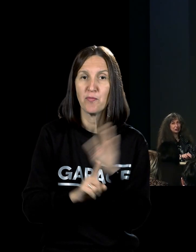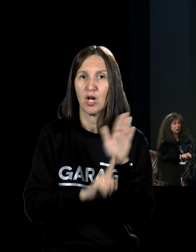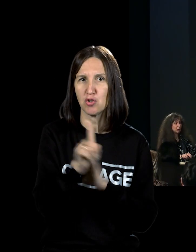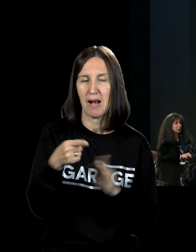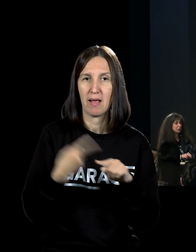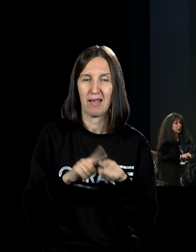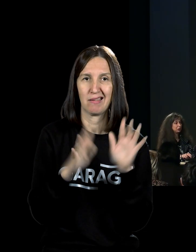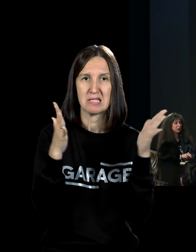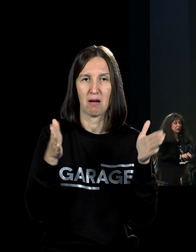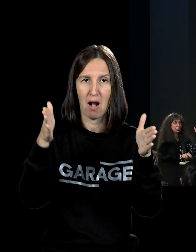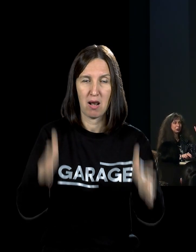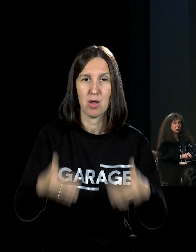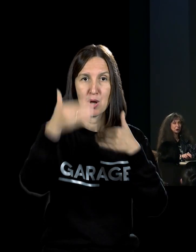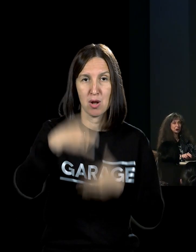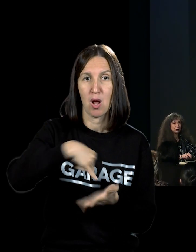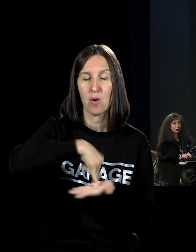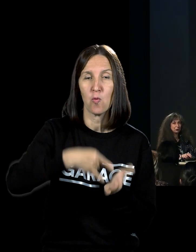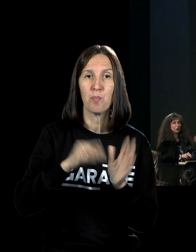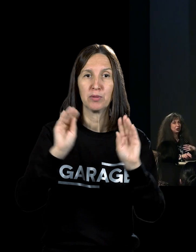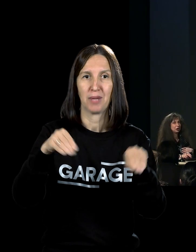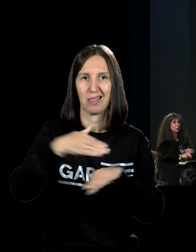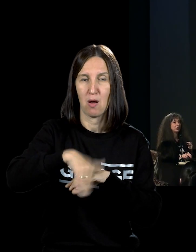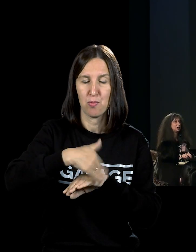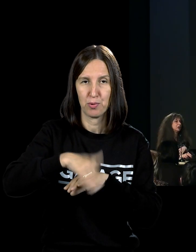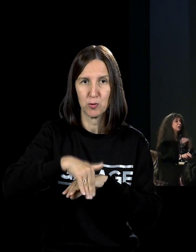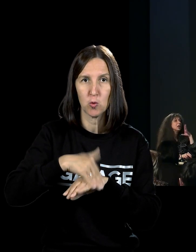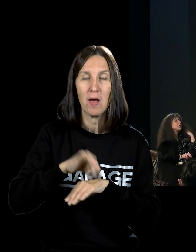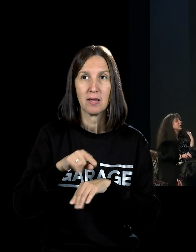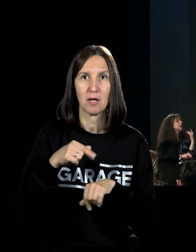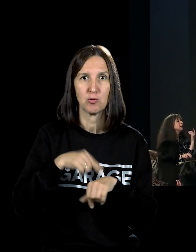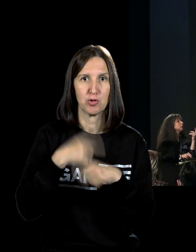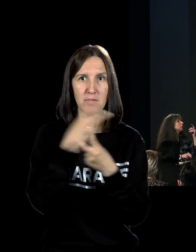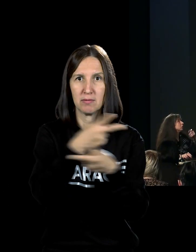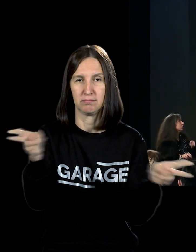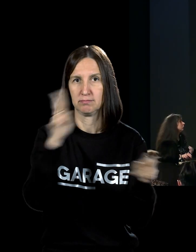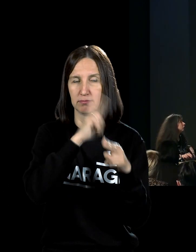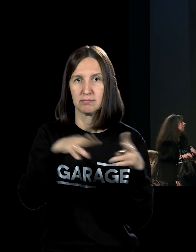и образовывали совсем такое исчезающее лабиринтическое пространство.